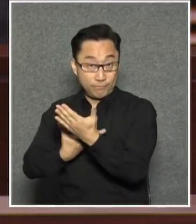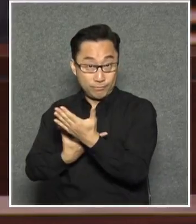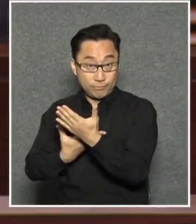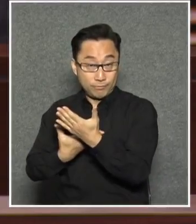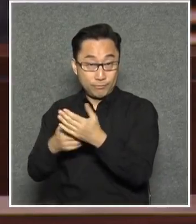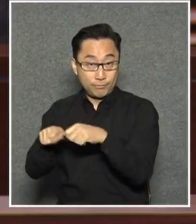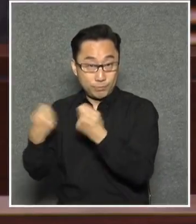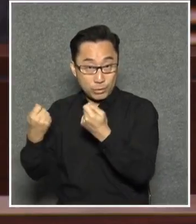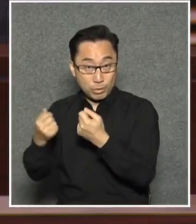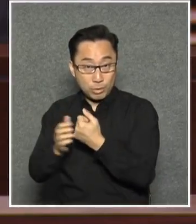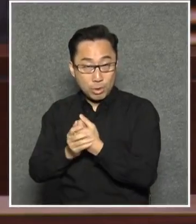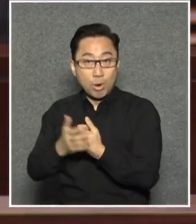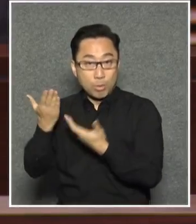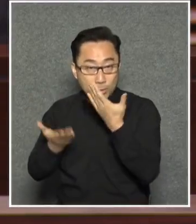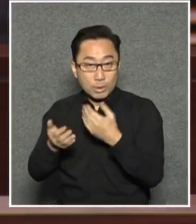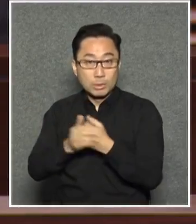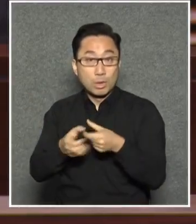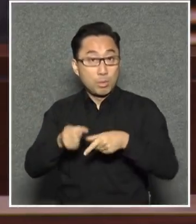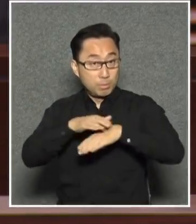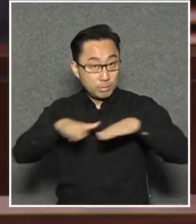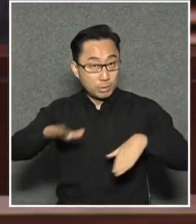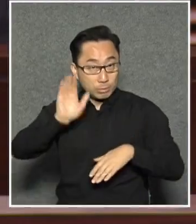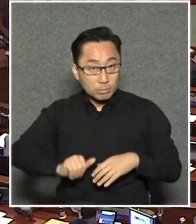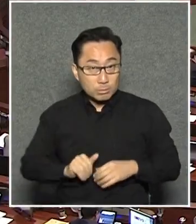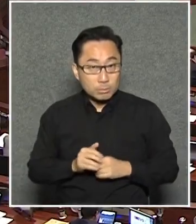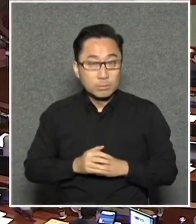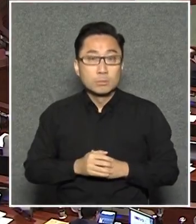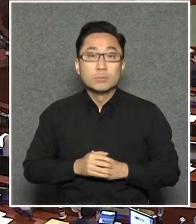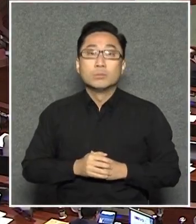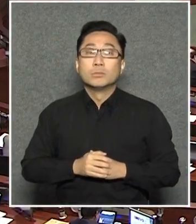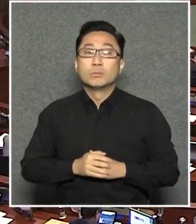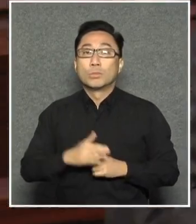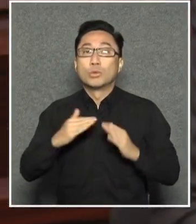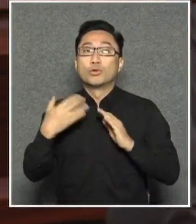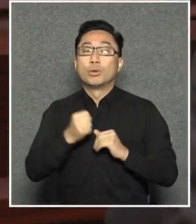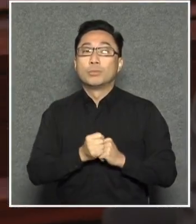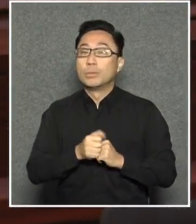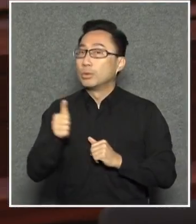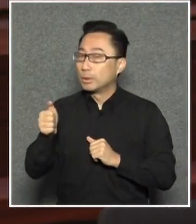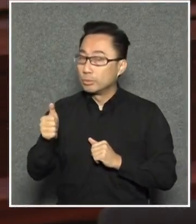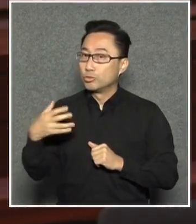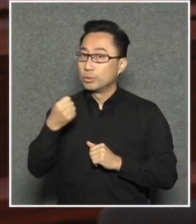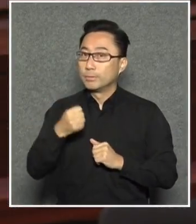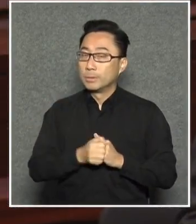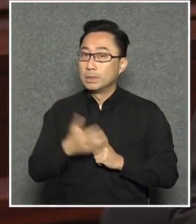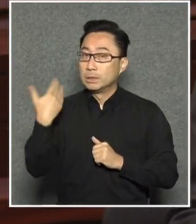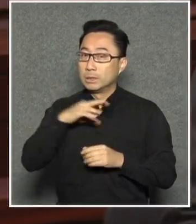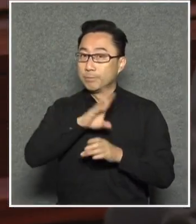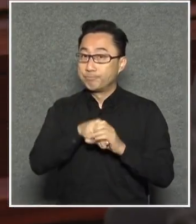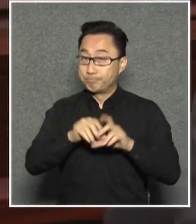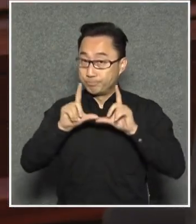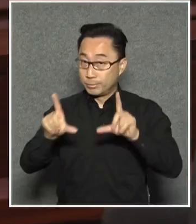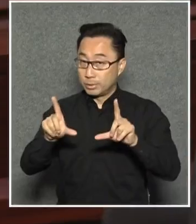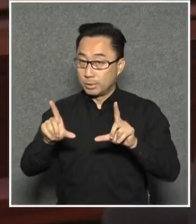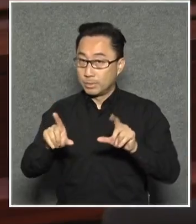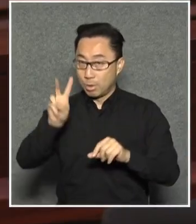提名同埋選舉係一個公平公正咧？ 局長， 即係主席。剛才我都主體答案都有講咧，就兩點